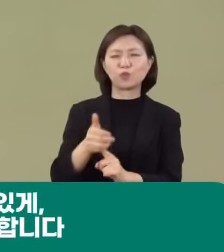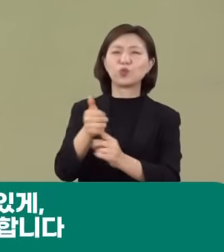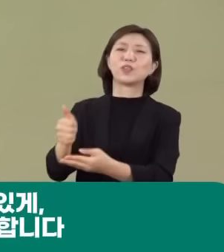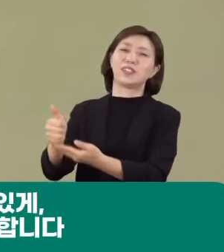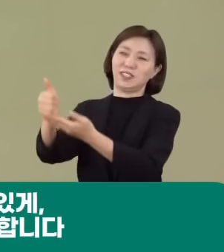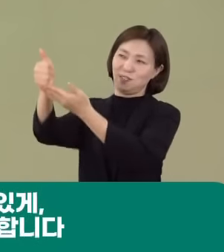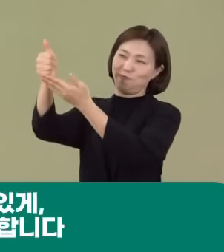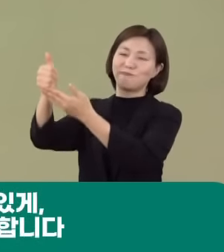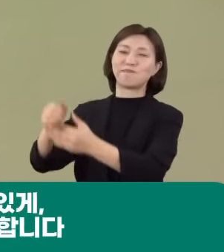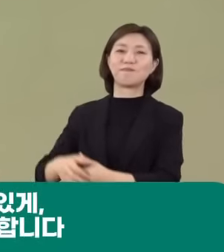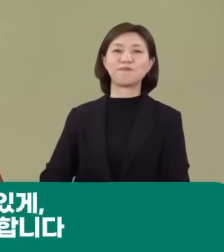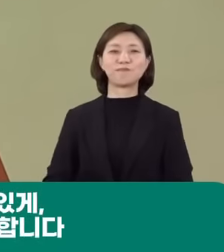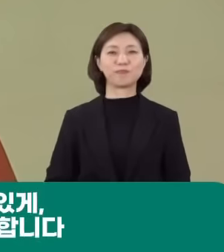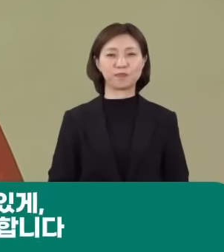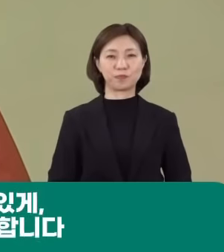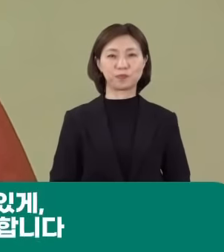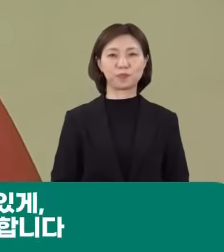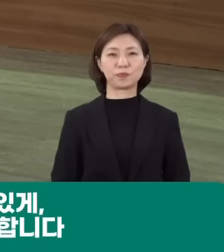바로